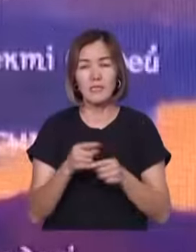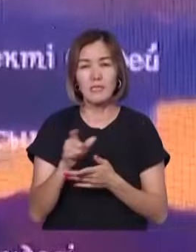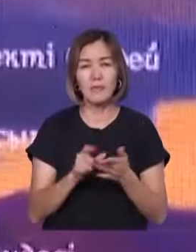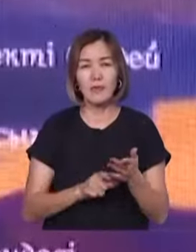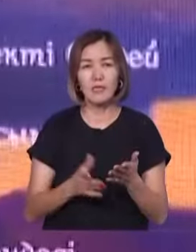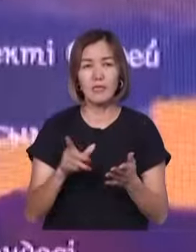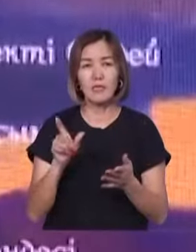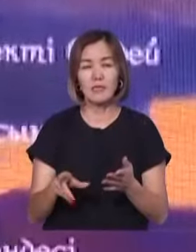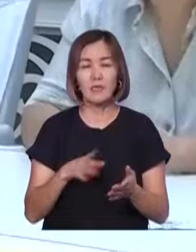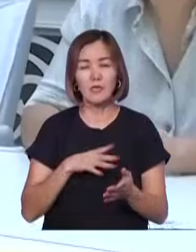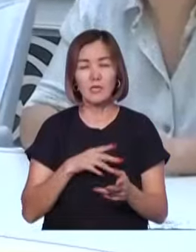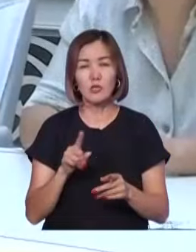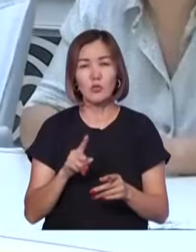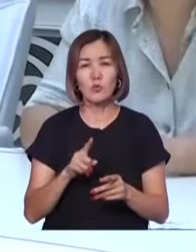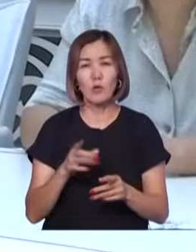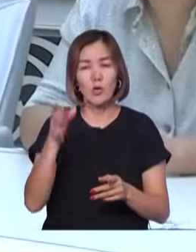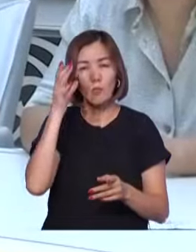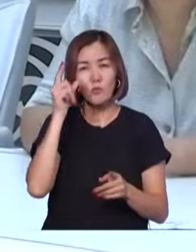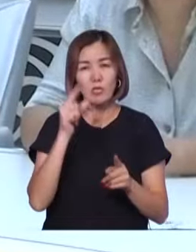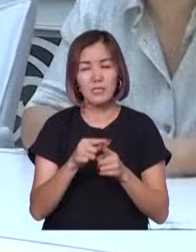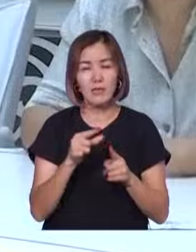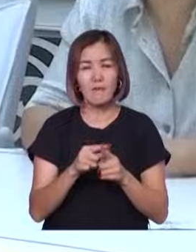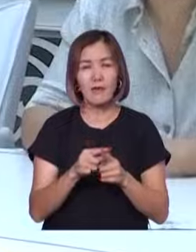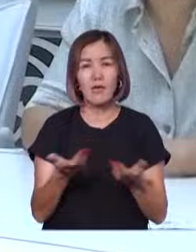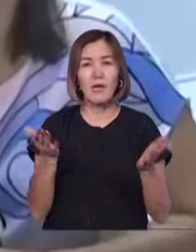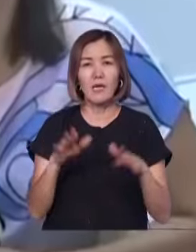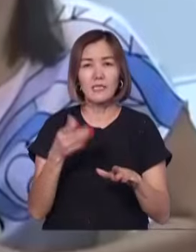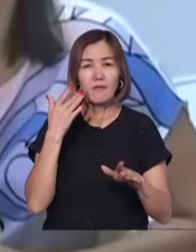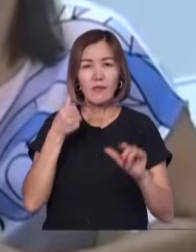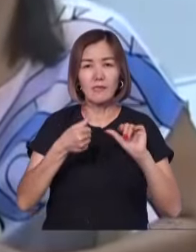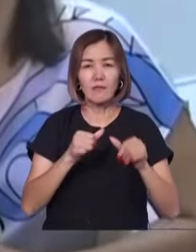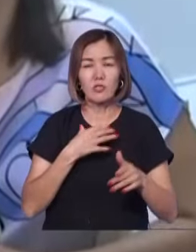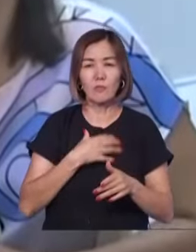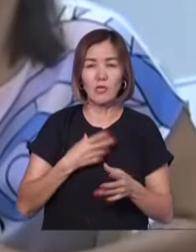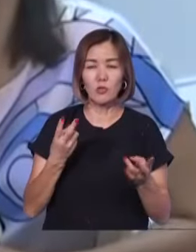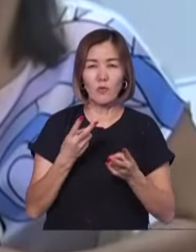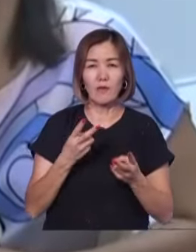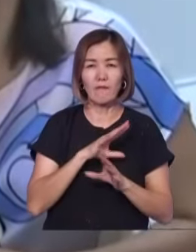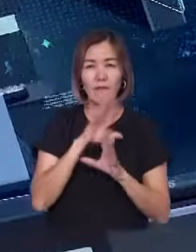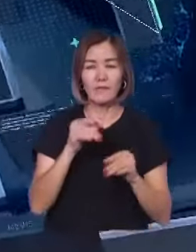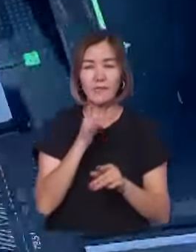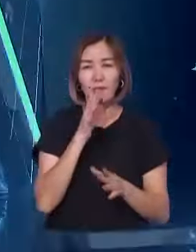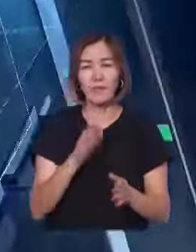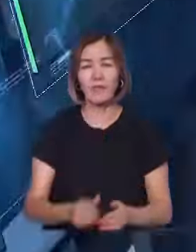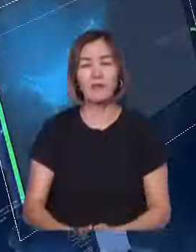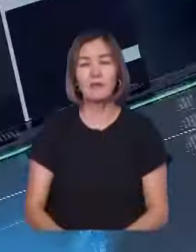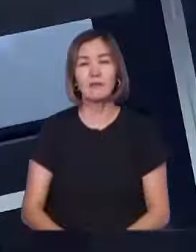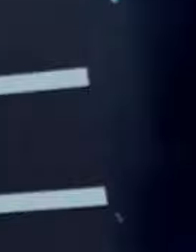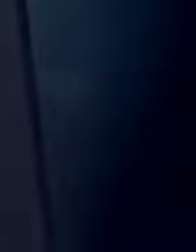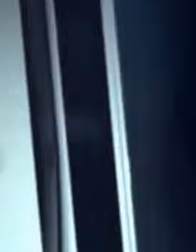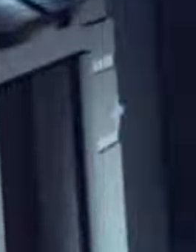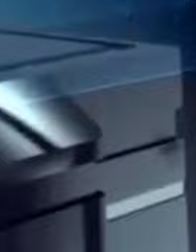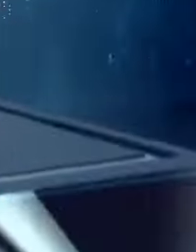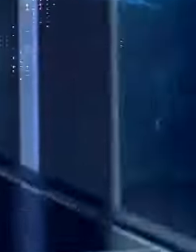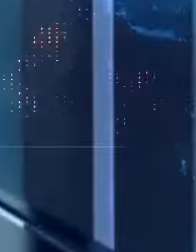учёного и мыслителя чтобы его мудрые слова назидания оставались вечными и актуальными во все времена Гульмира